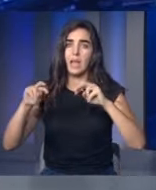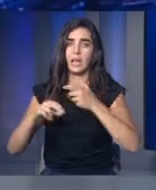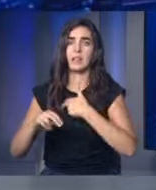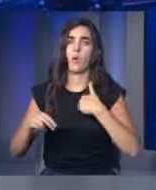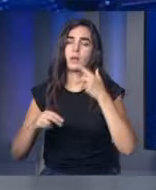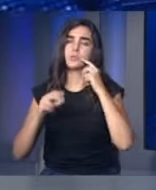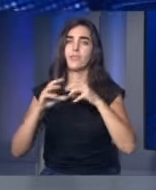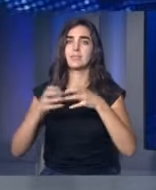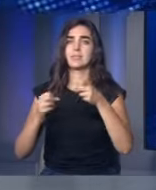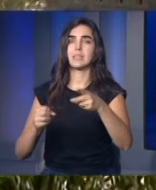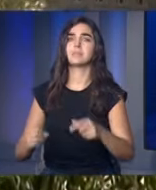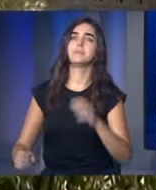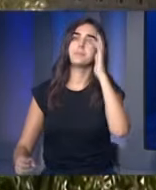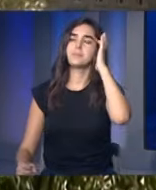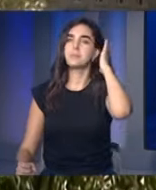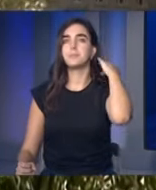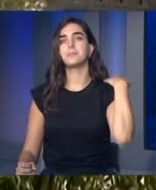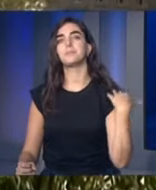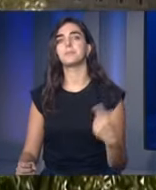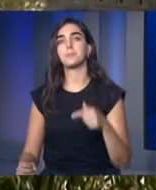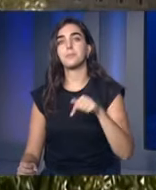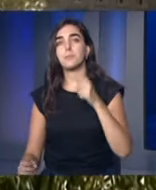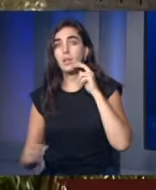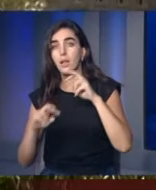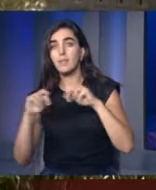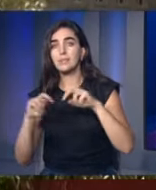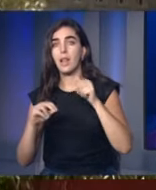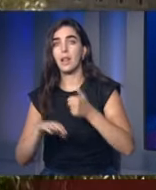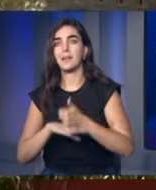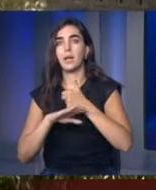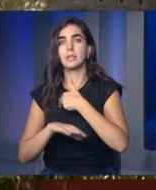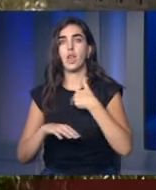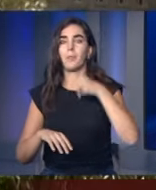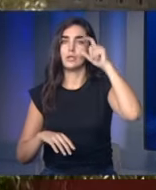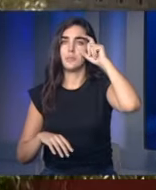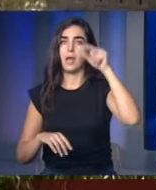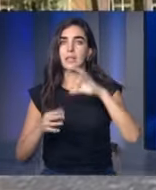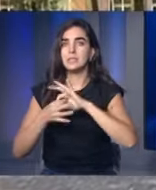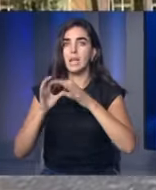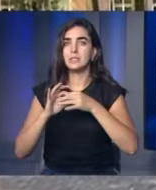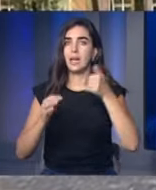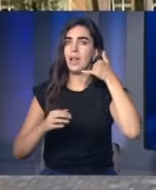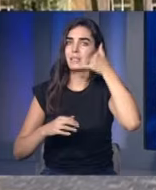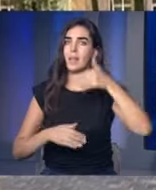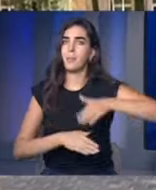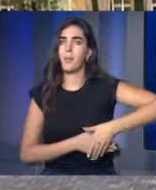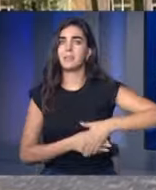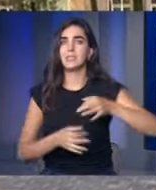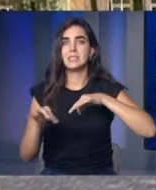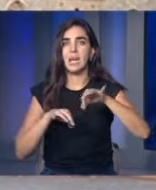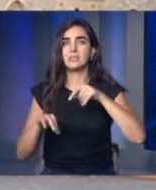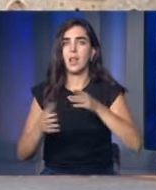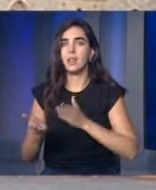دولي. رئيس الحكومة نجيب ميقاطي أجرى سلسلة اتصالات دبلوماسية وسياسية في إطار متابعة